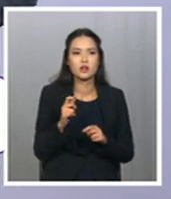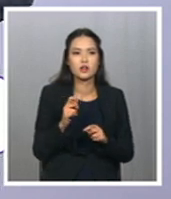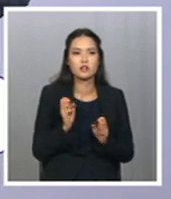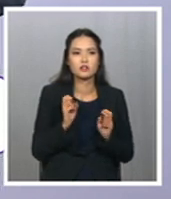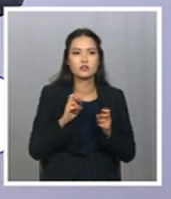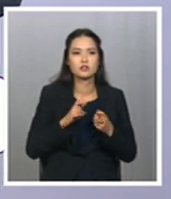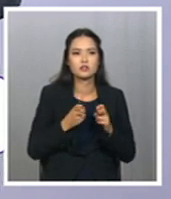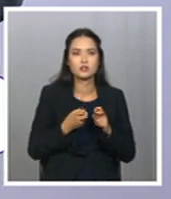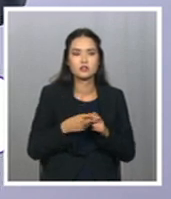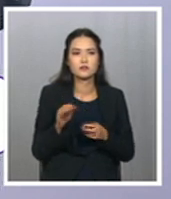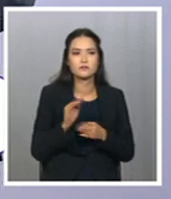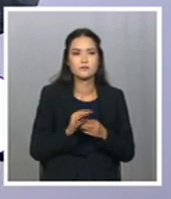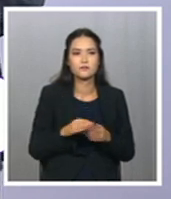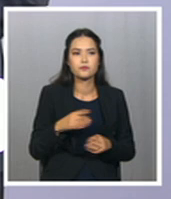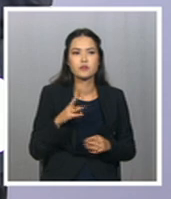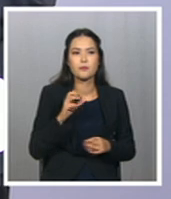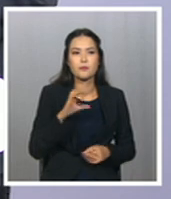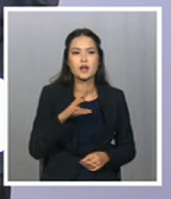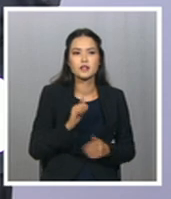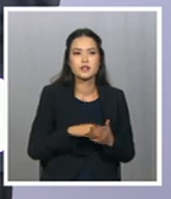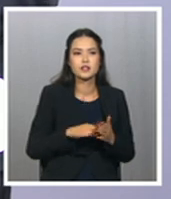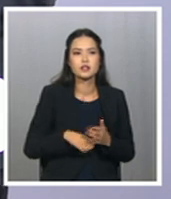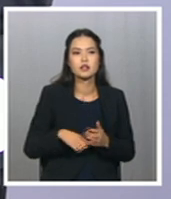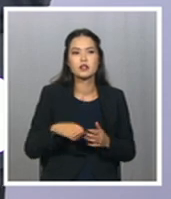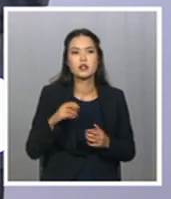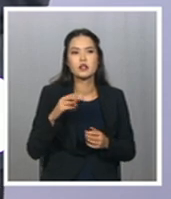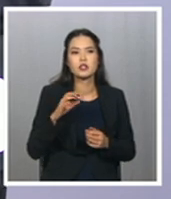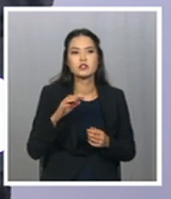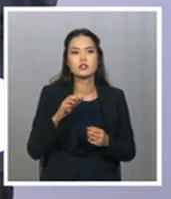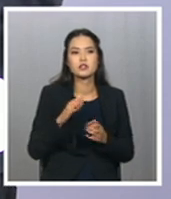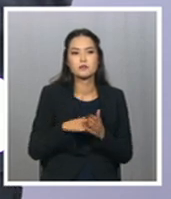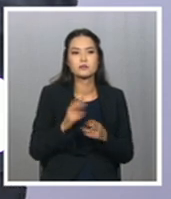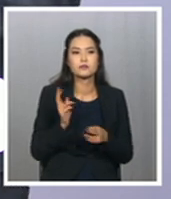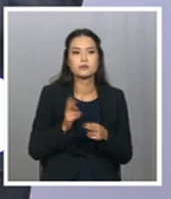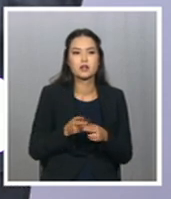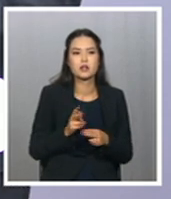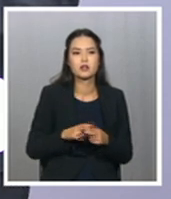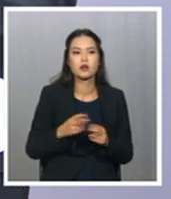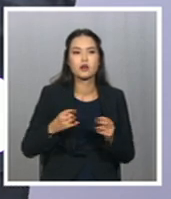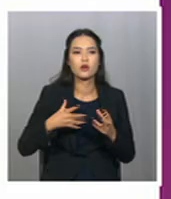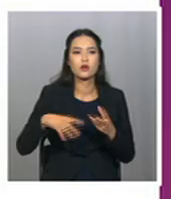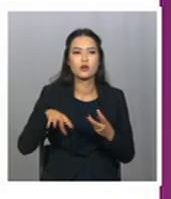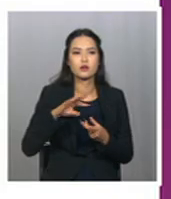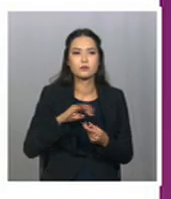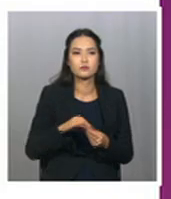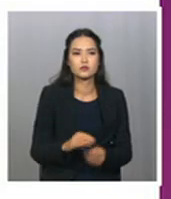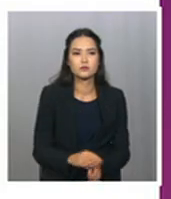жерде мәселе, себептері, дәлелдер және қорытынды.